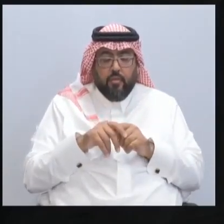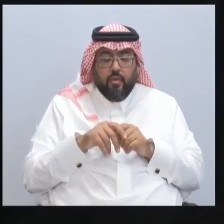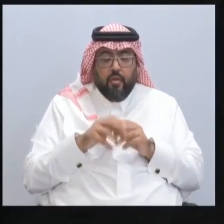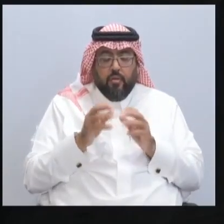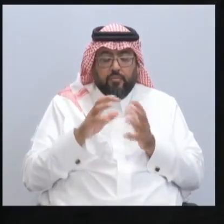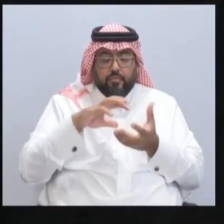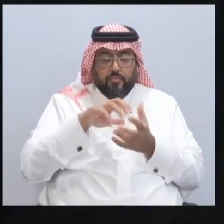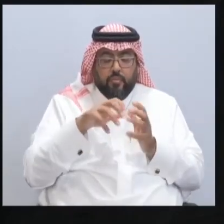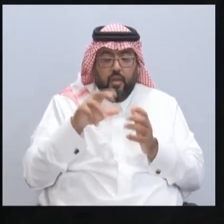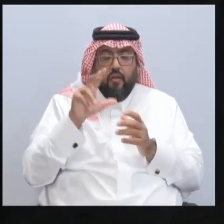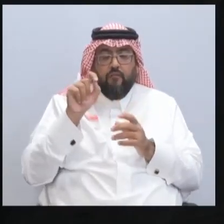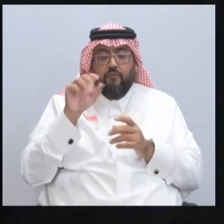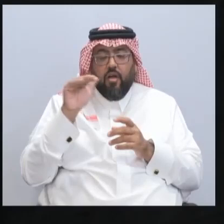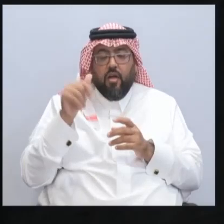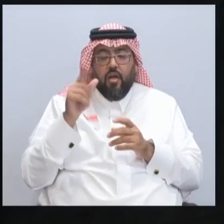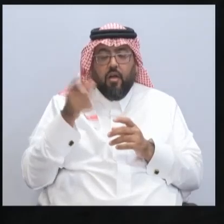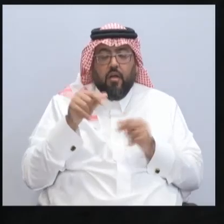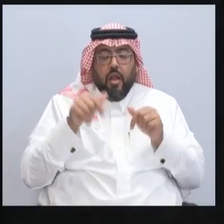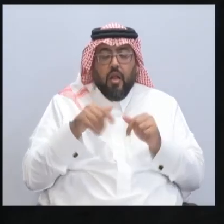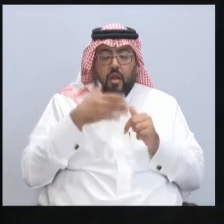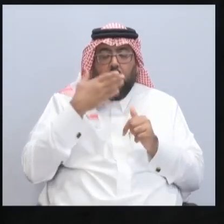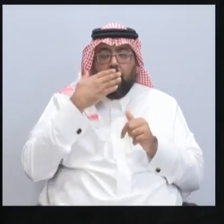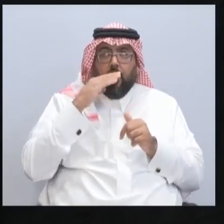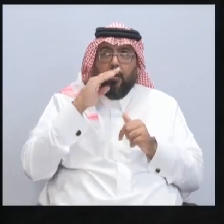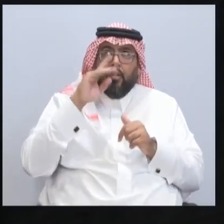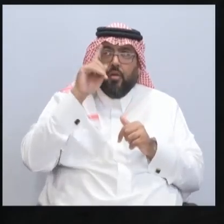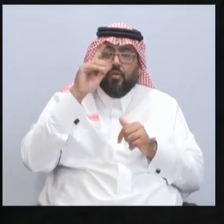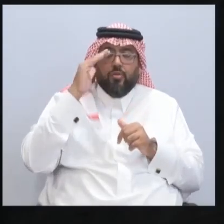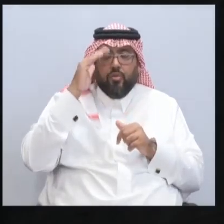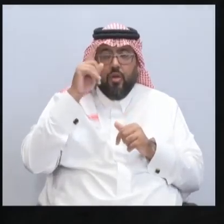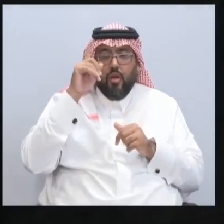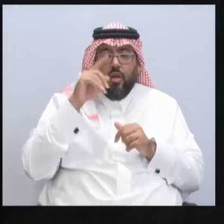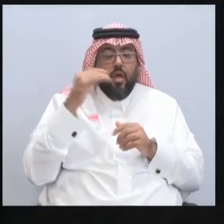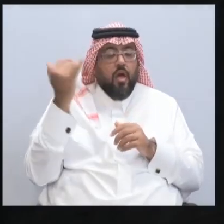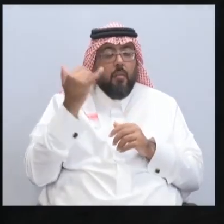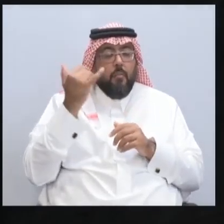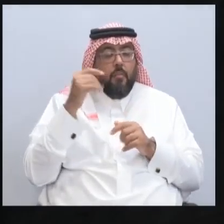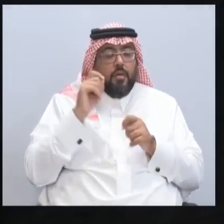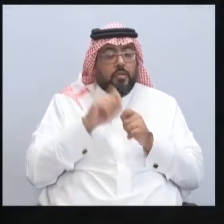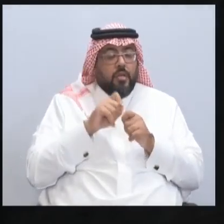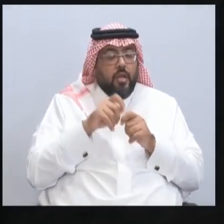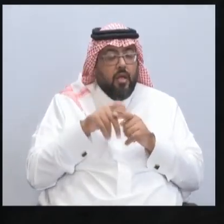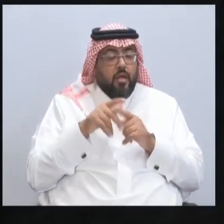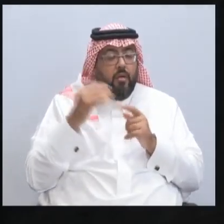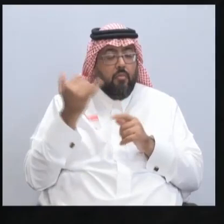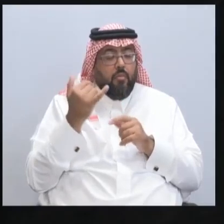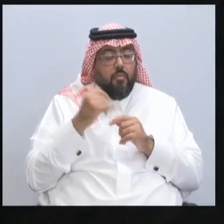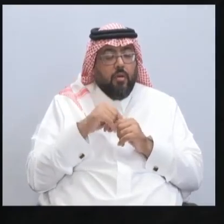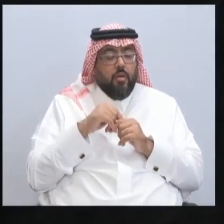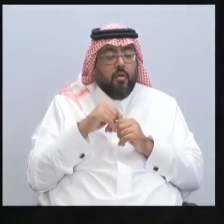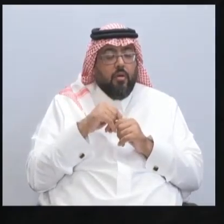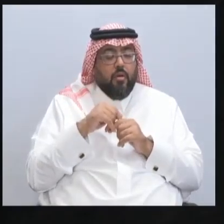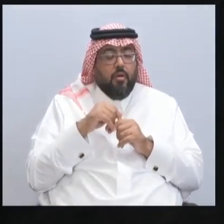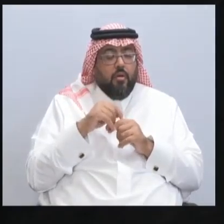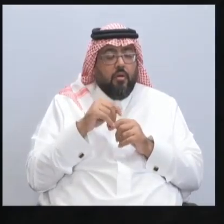الفخار اما في الوقت الحاضر فتعد الصناعه اهم عناصر الاقتصاد في دول